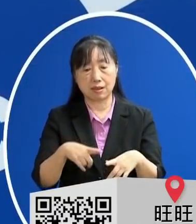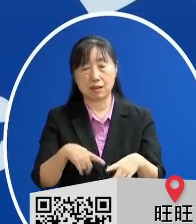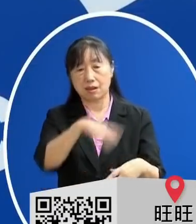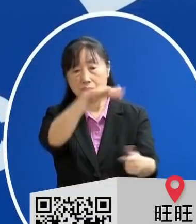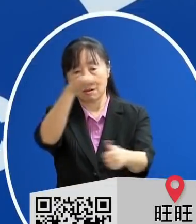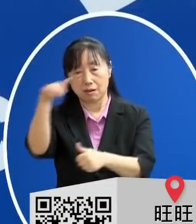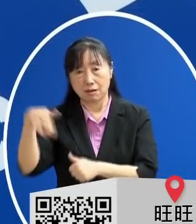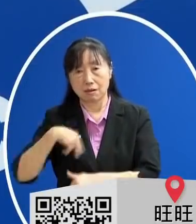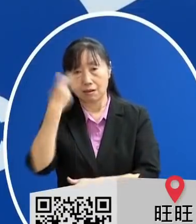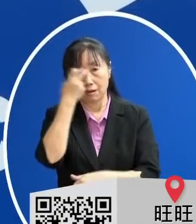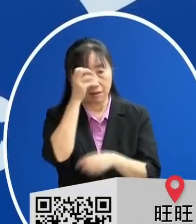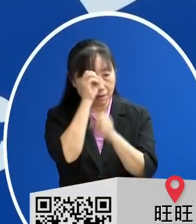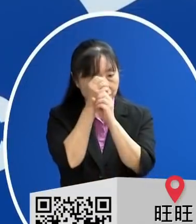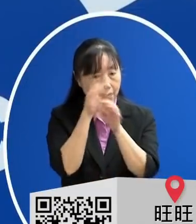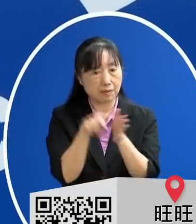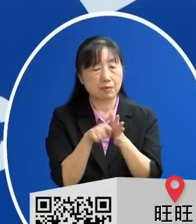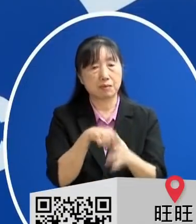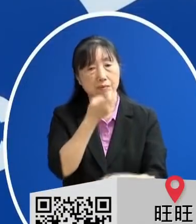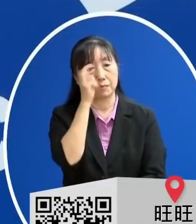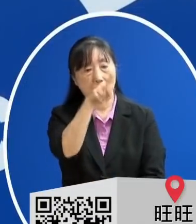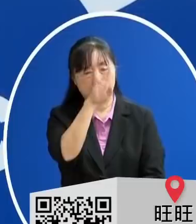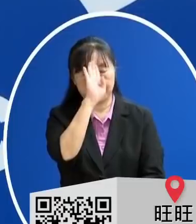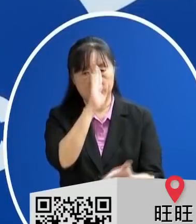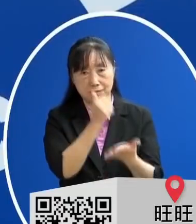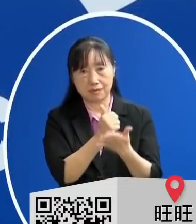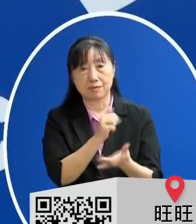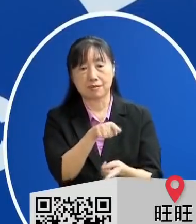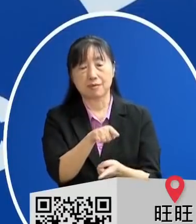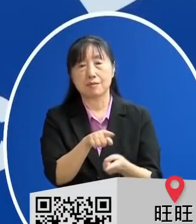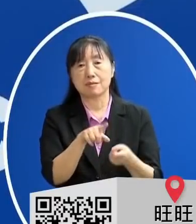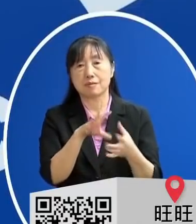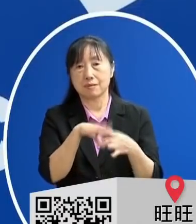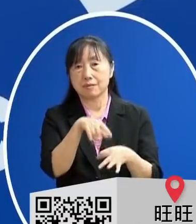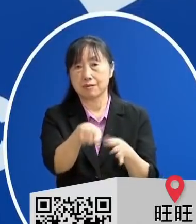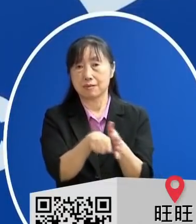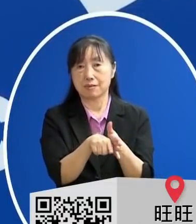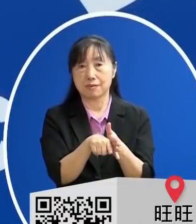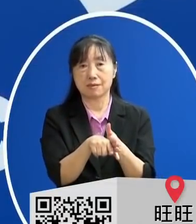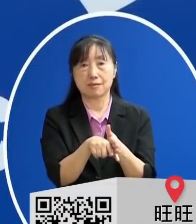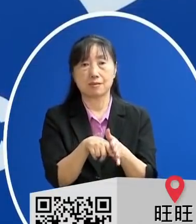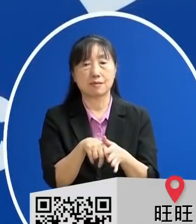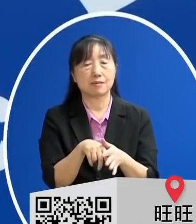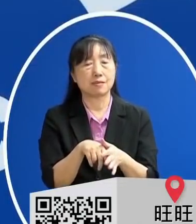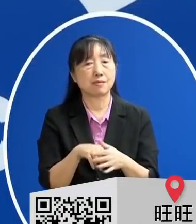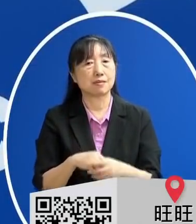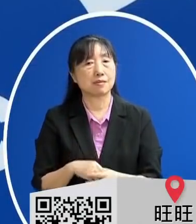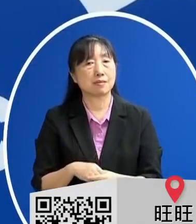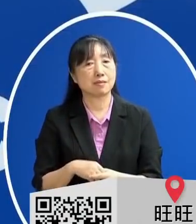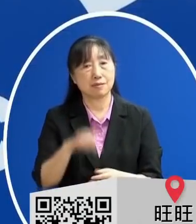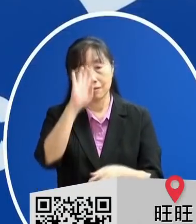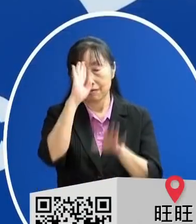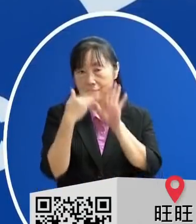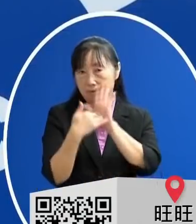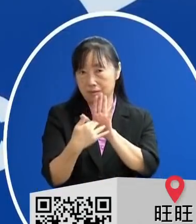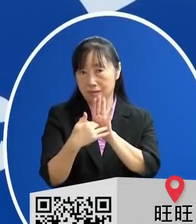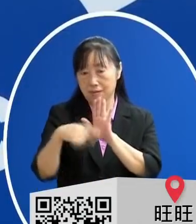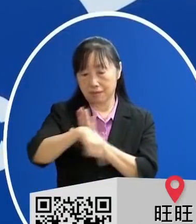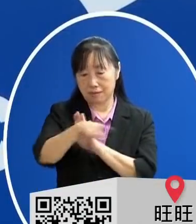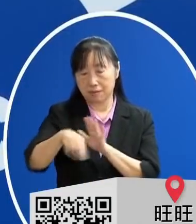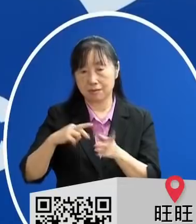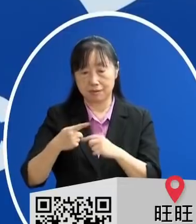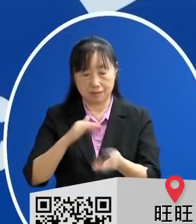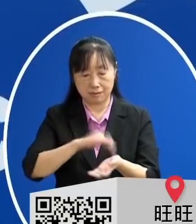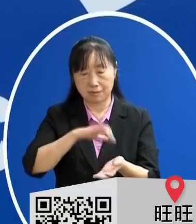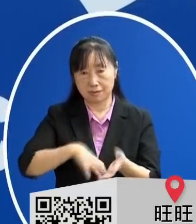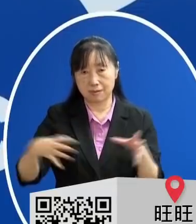检的时候有确诊，那这个时候因为他确诊了，我们其实让这个防疫单位跟院方一起